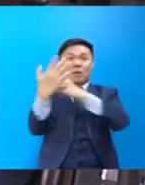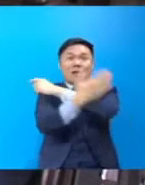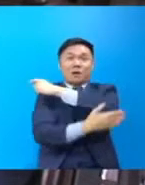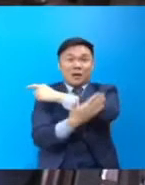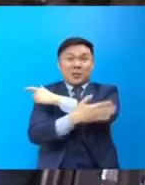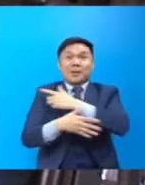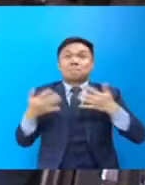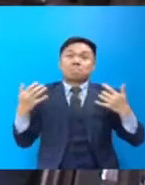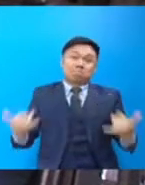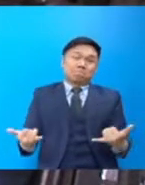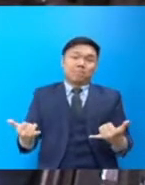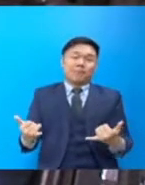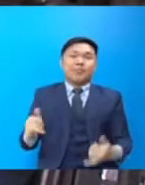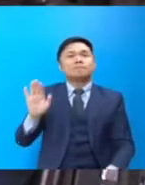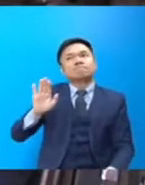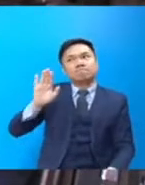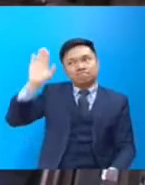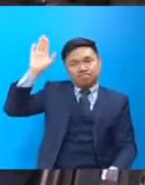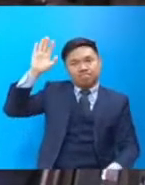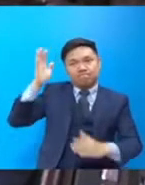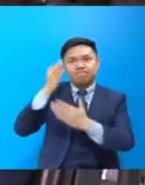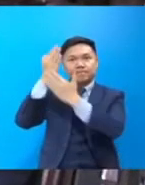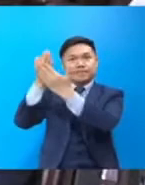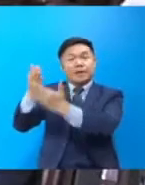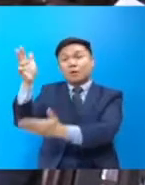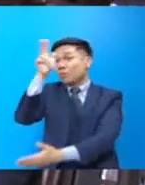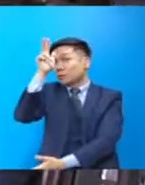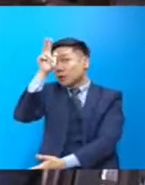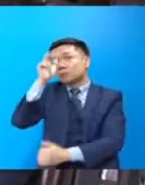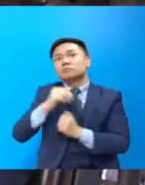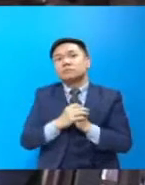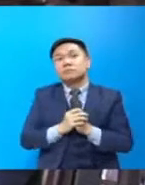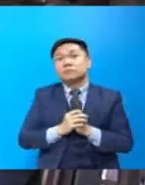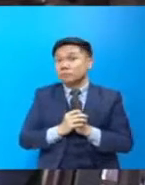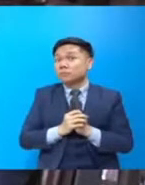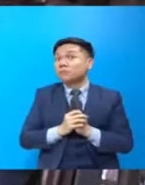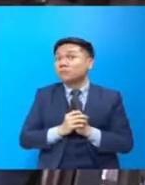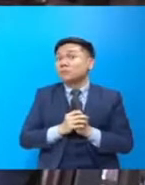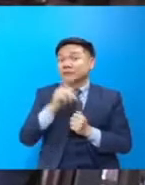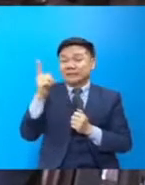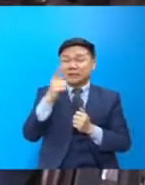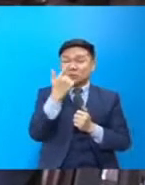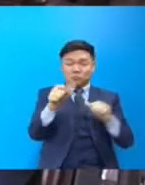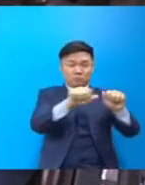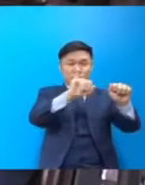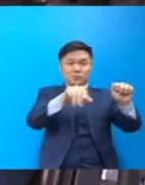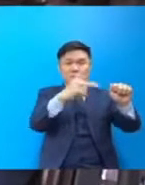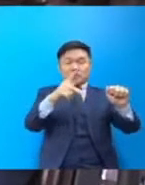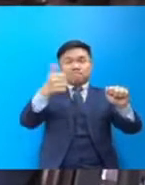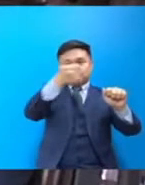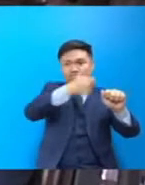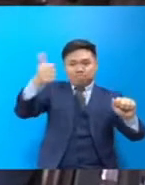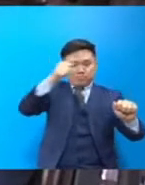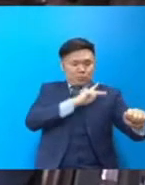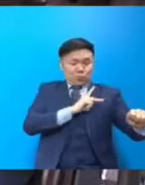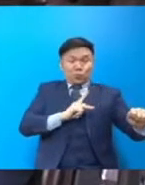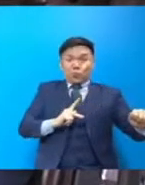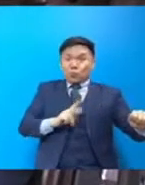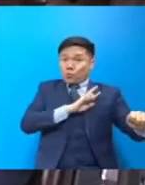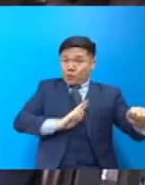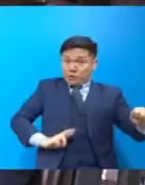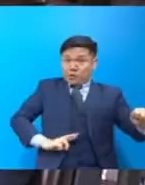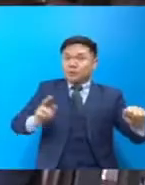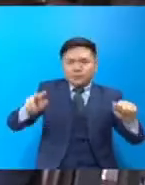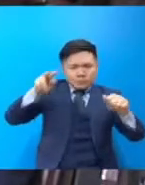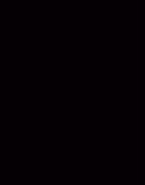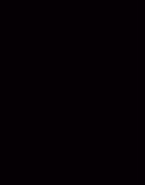malah pada gini kita mencadangkan ke bentuk kerajaan supaya suatu suara aja ya serta dirajo ditumbuhkan